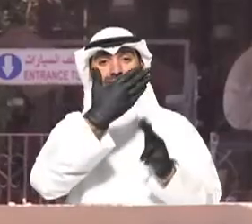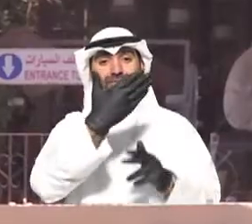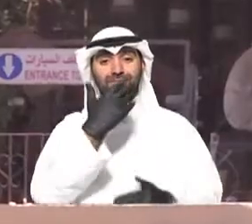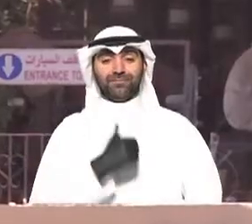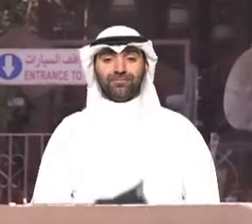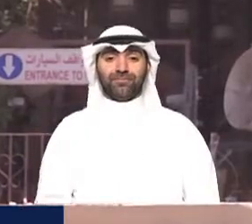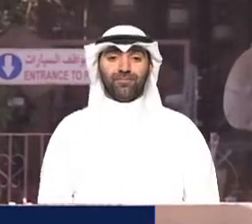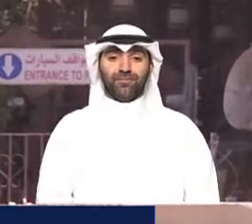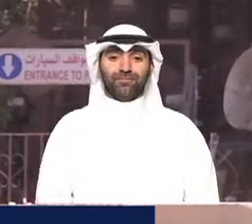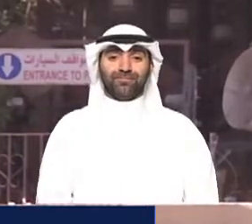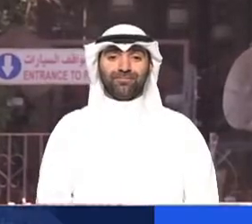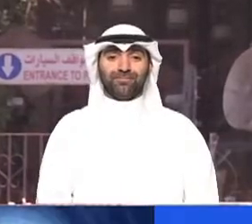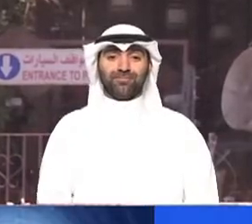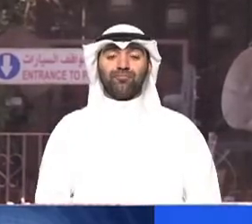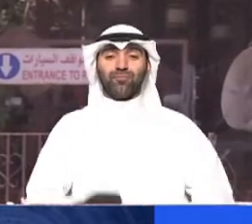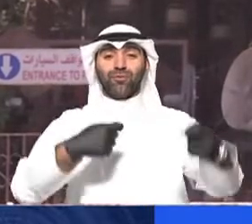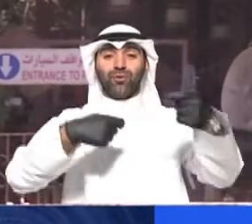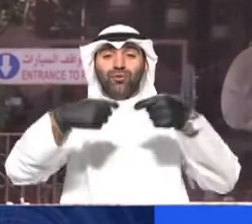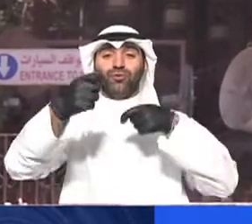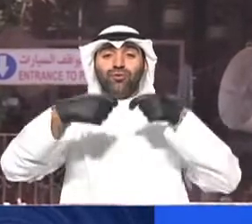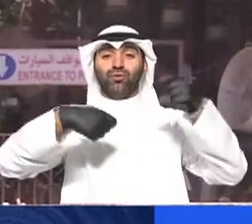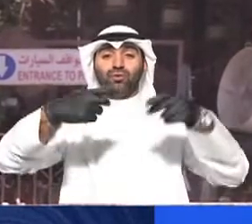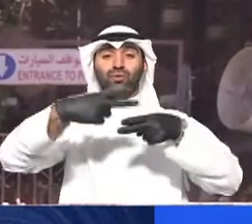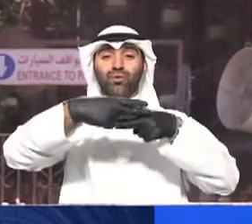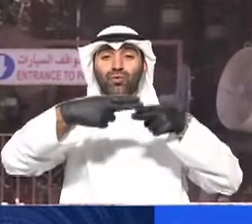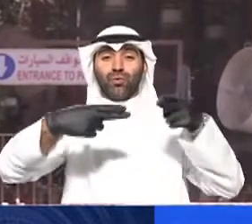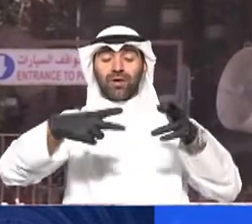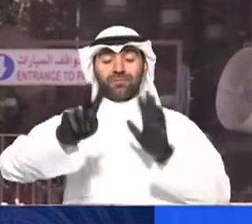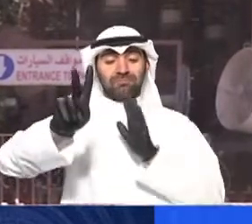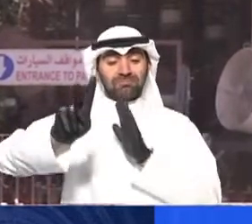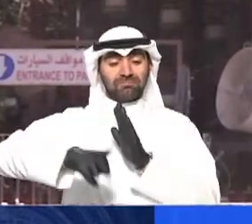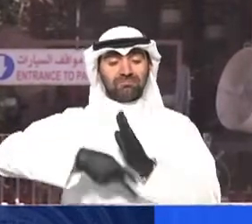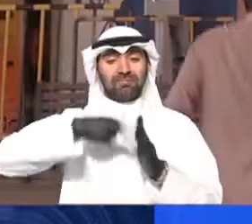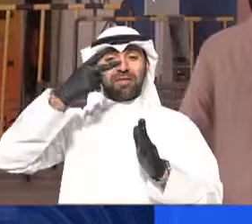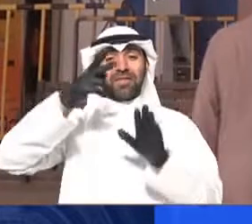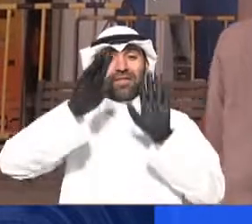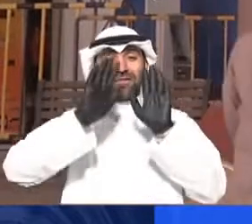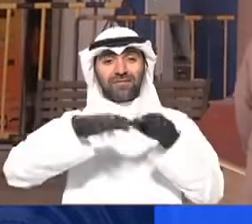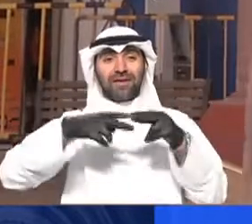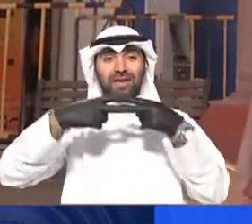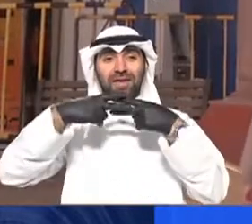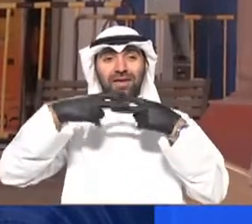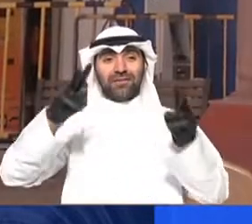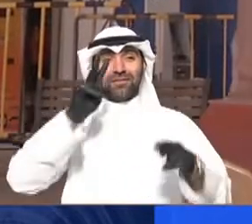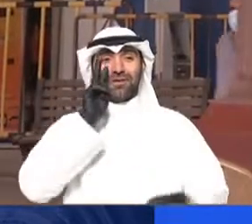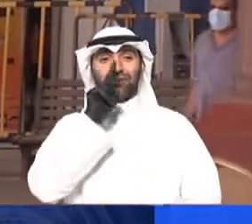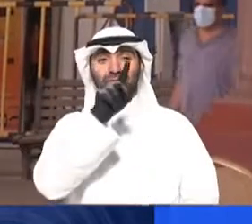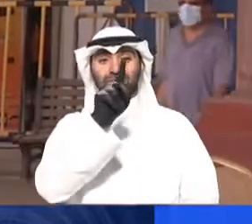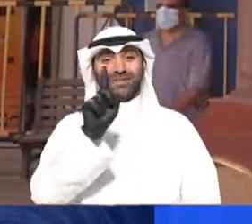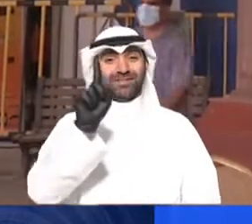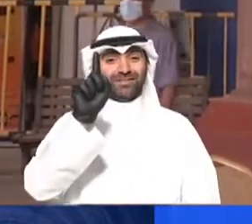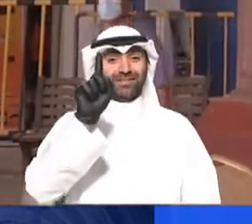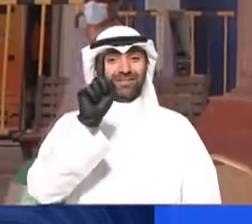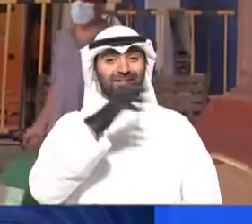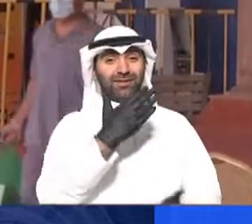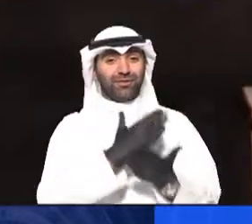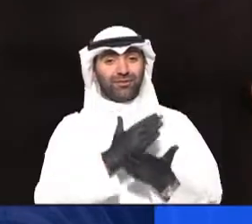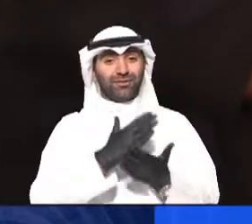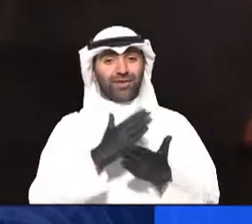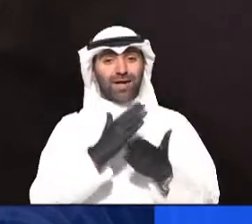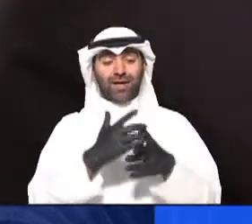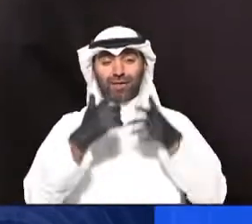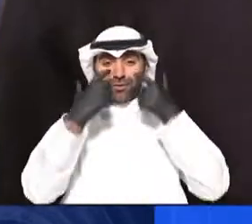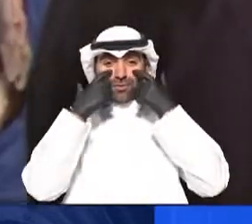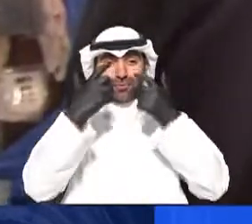عاد سوق المباركية فتح أبوابه ولكن بحذر، حيث يتم تنظيم عملية الدخول إلى السوق